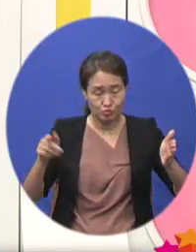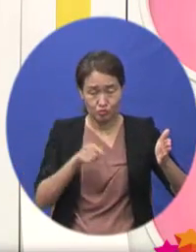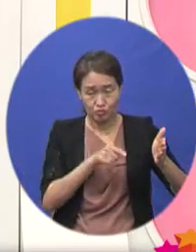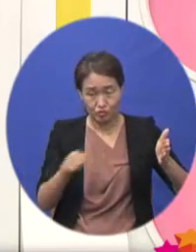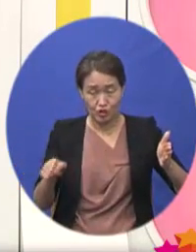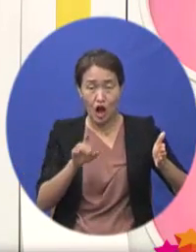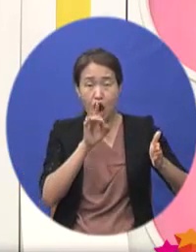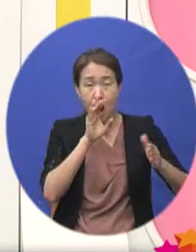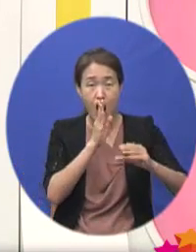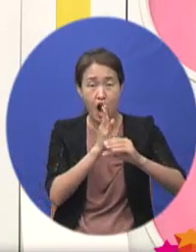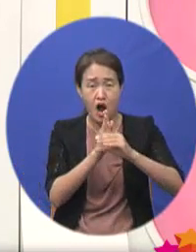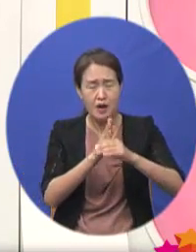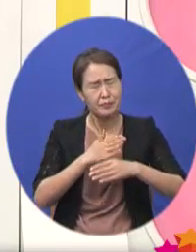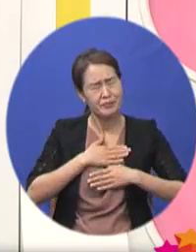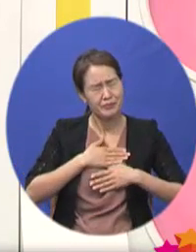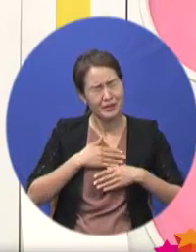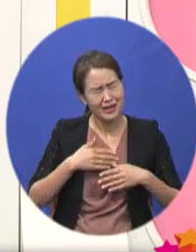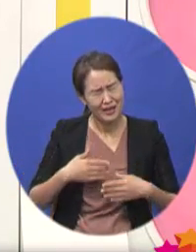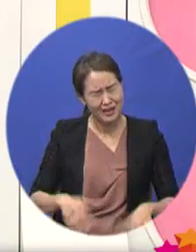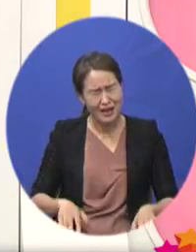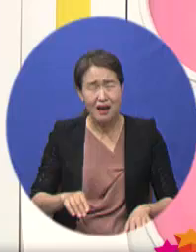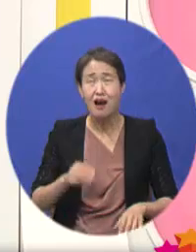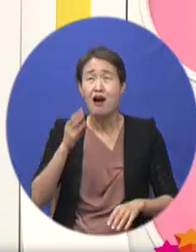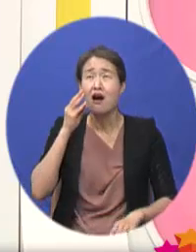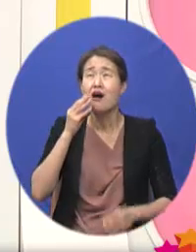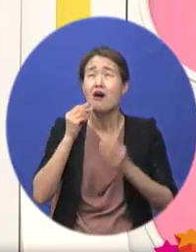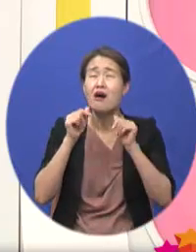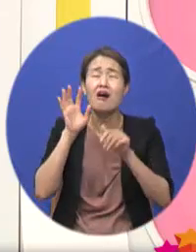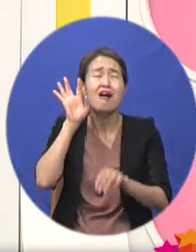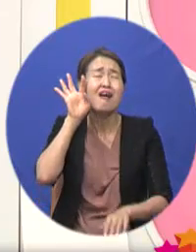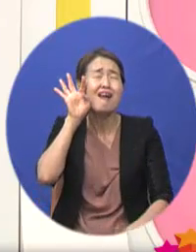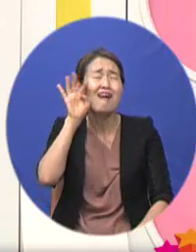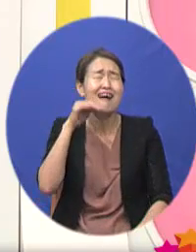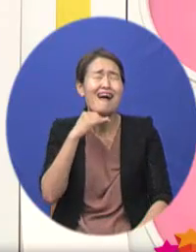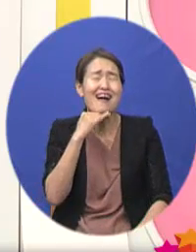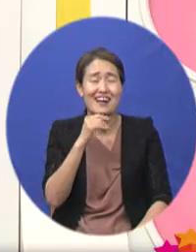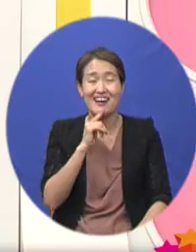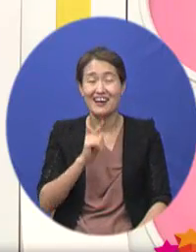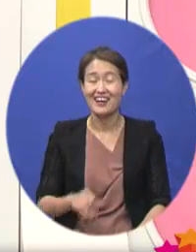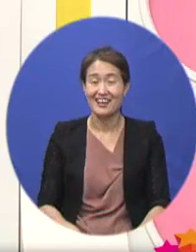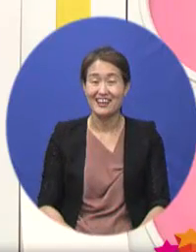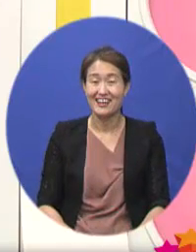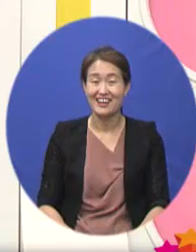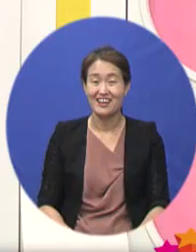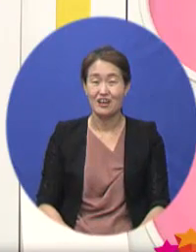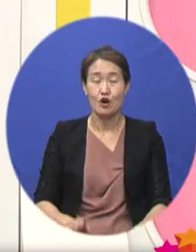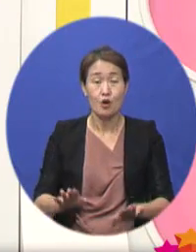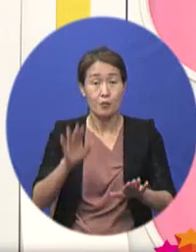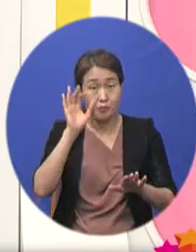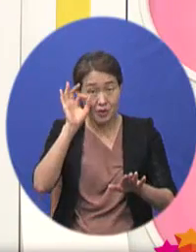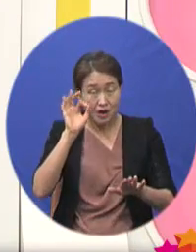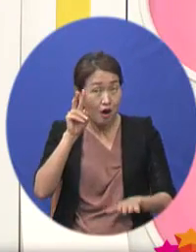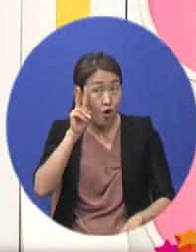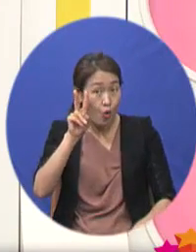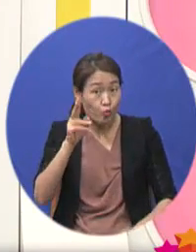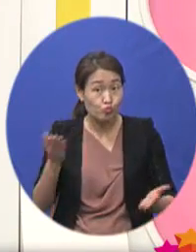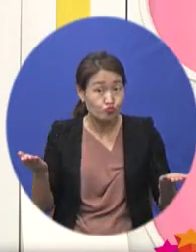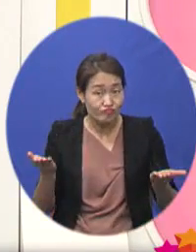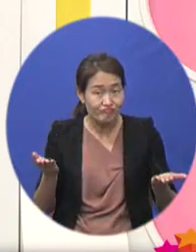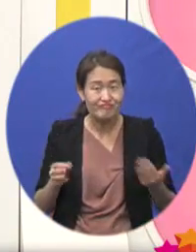딱 가운데 있기 때문에 좀 필요하죠. 언제 네. 토요일, 일요일 오나. 피곤해요. 일하고 계시면 토요일, 일요일 옵니다. 이틀만